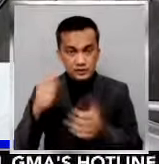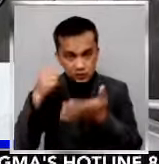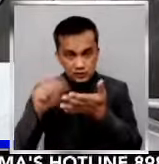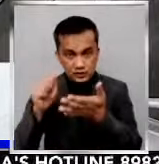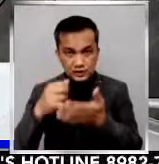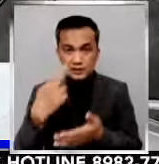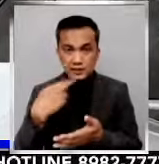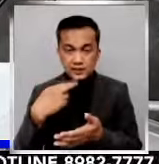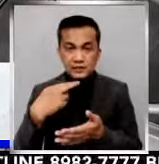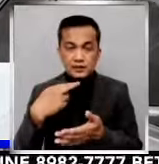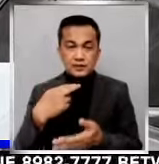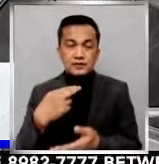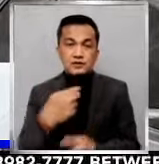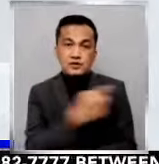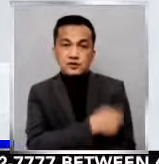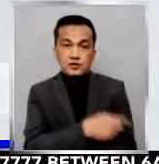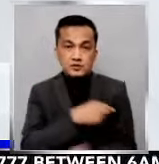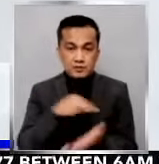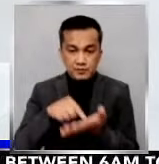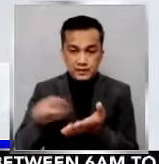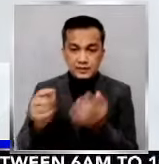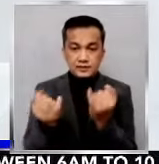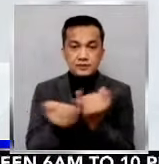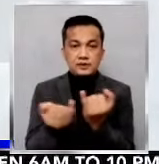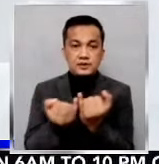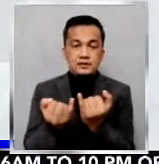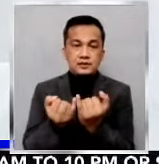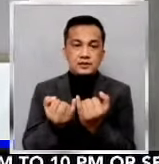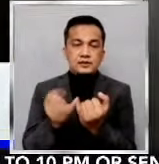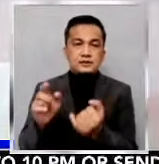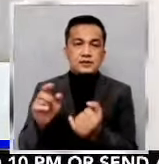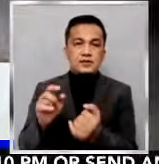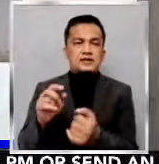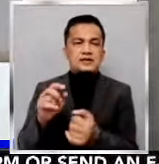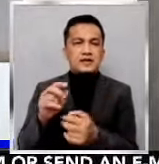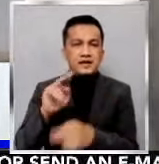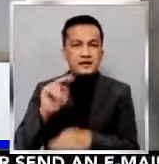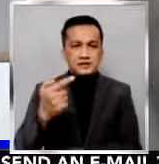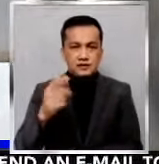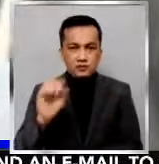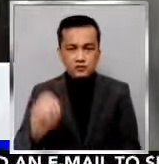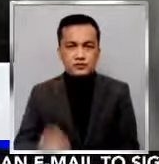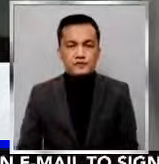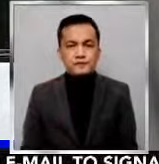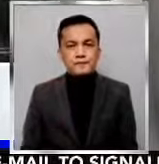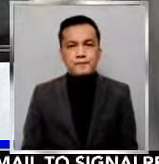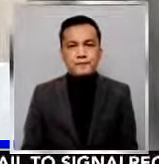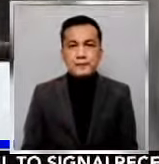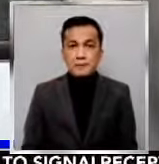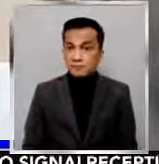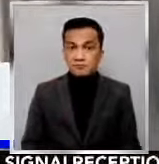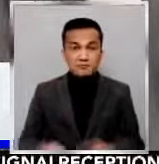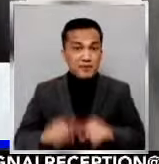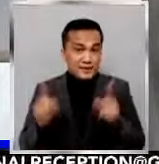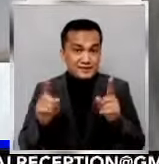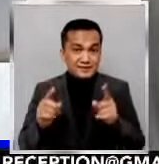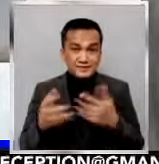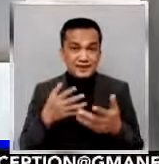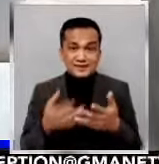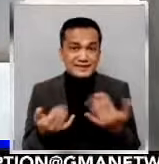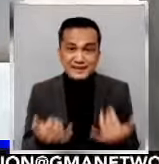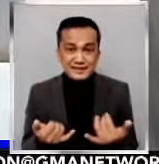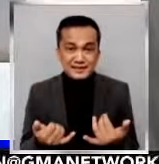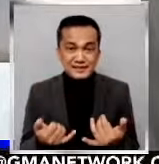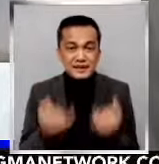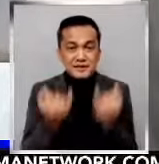ng PhilHealth sa naturang non-government organization o NGO. Pero kahit sa pagkakataong ito, PhilHealth daw ang